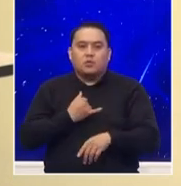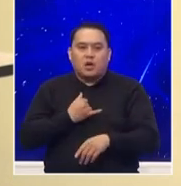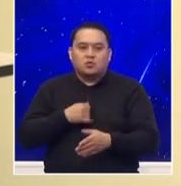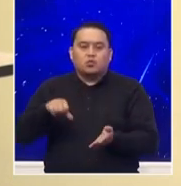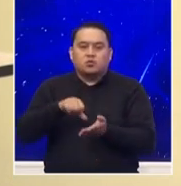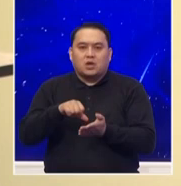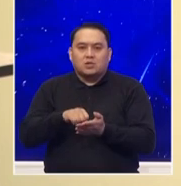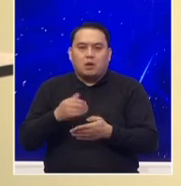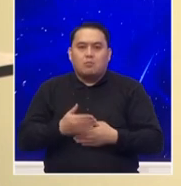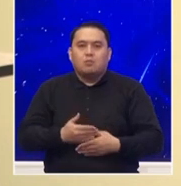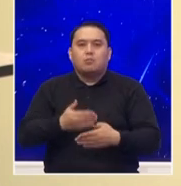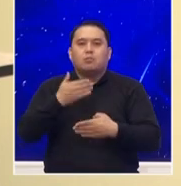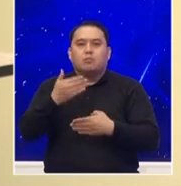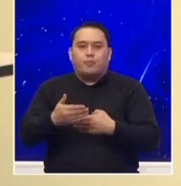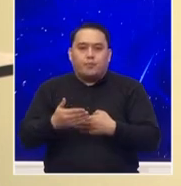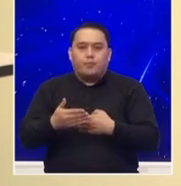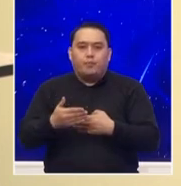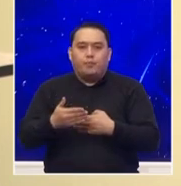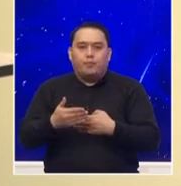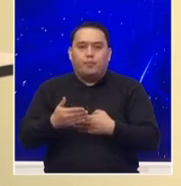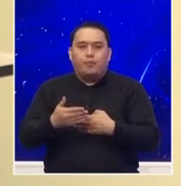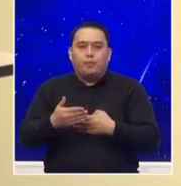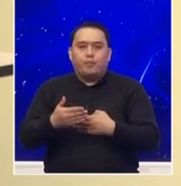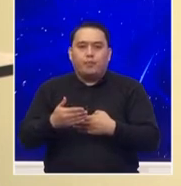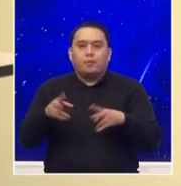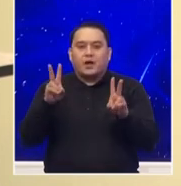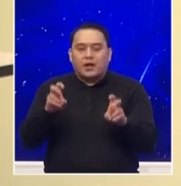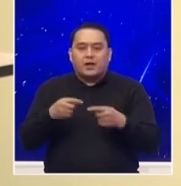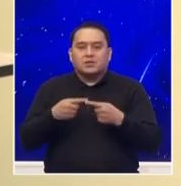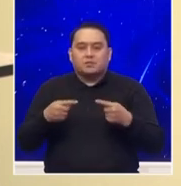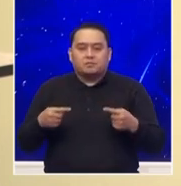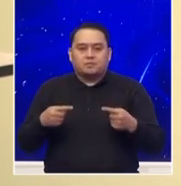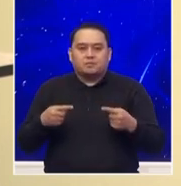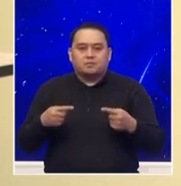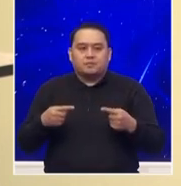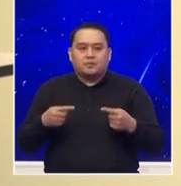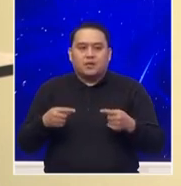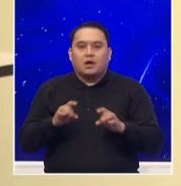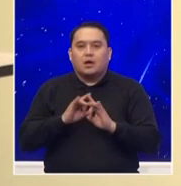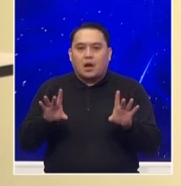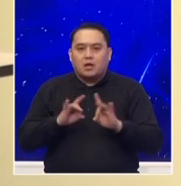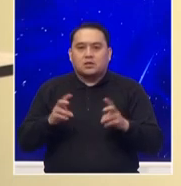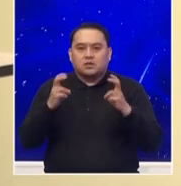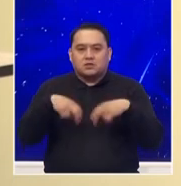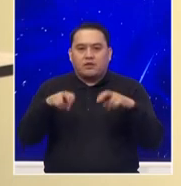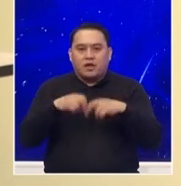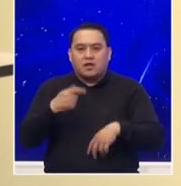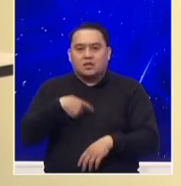участвуют также ученые, которые по разным тематикам рассказывают о своих исследованиях